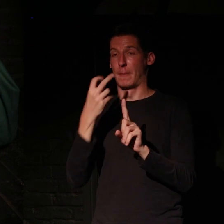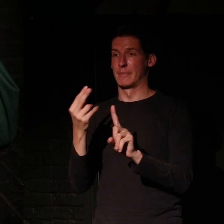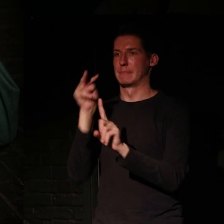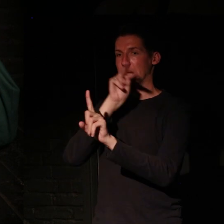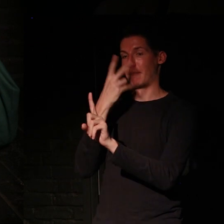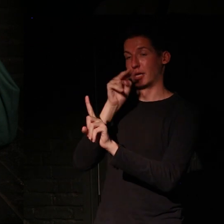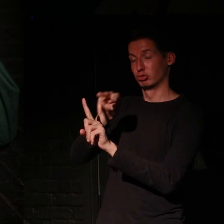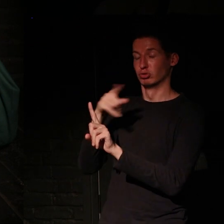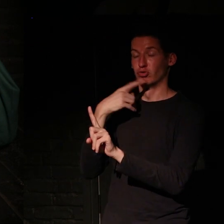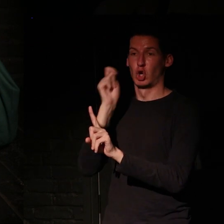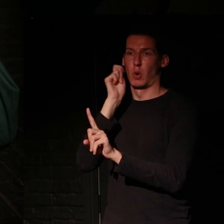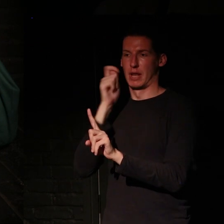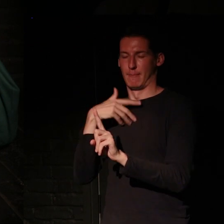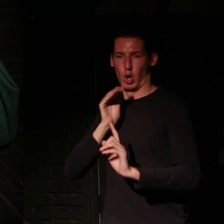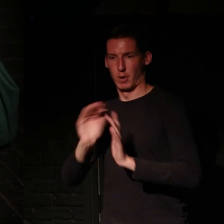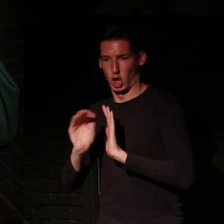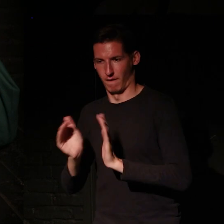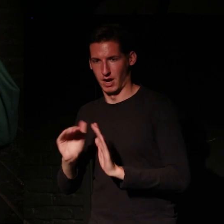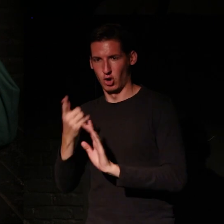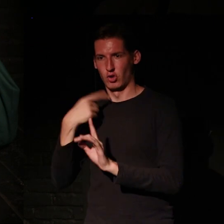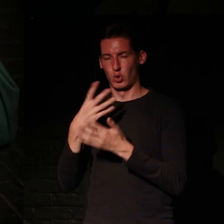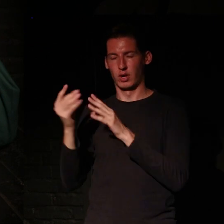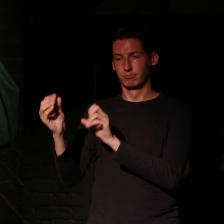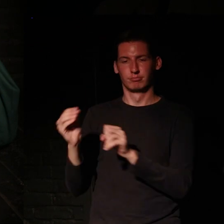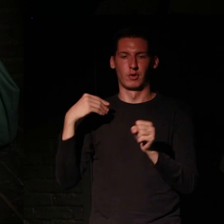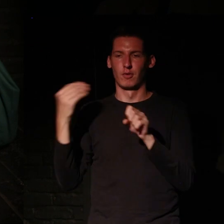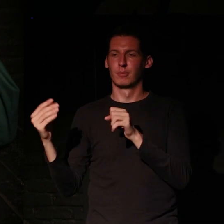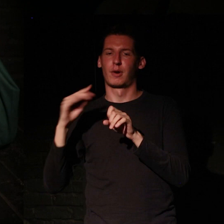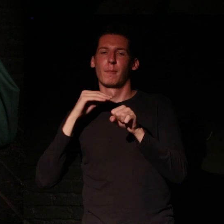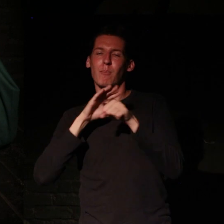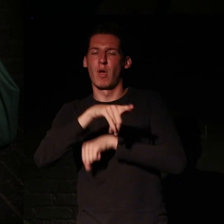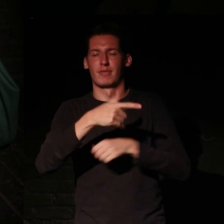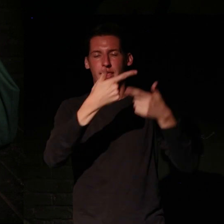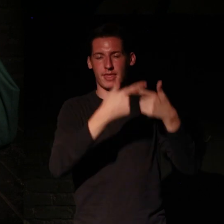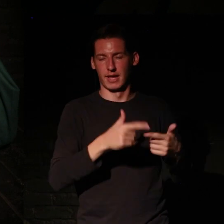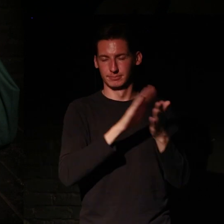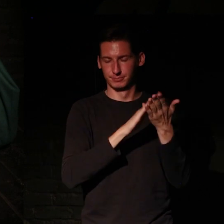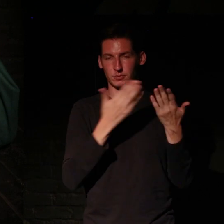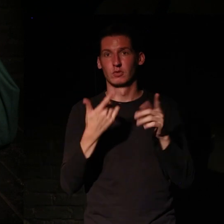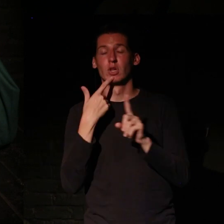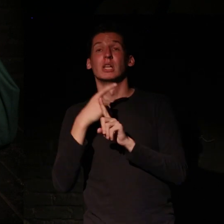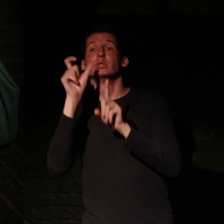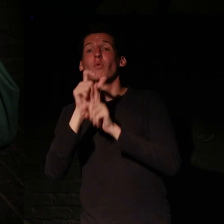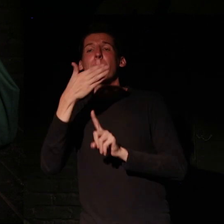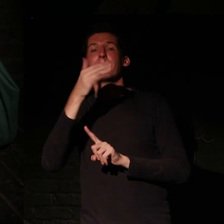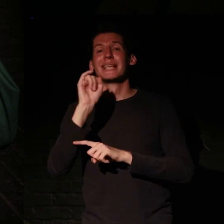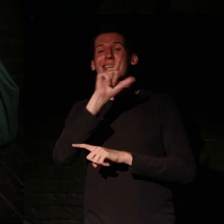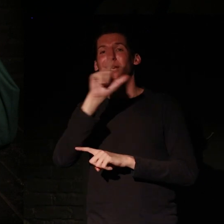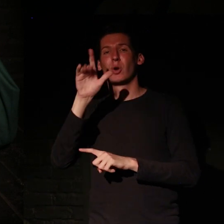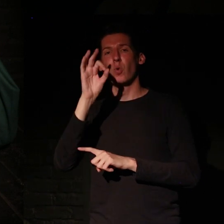perspektywę kobiecą. Samo słowo, jak mi się teraz skojarzyło, samo słowo miłosierdzie,